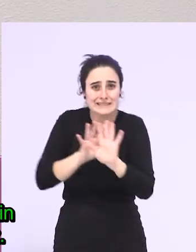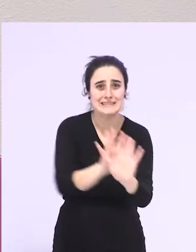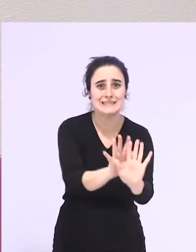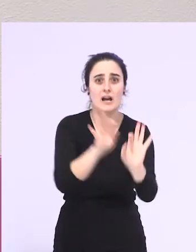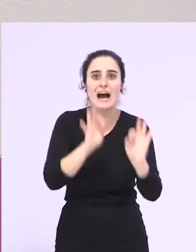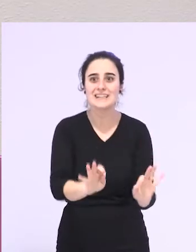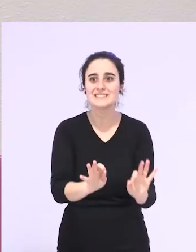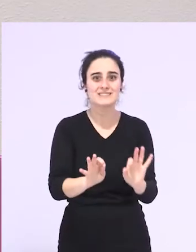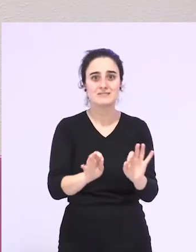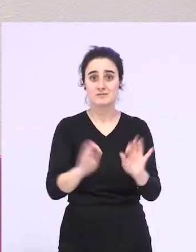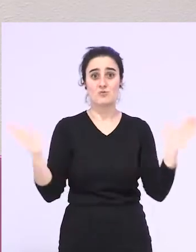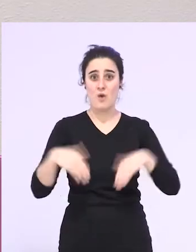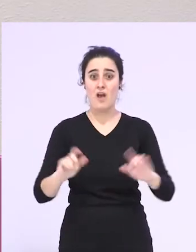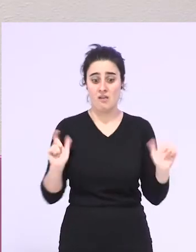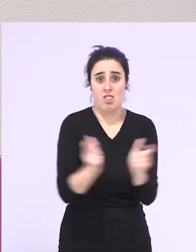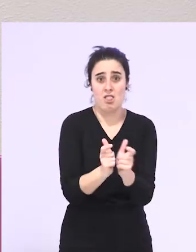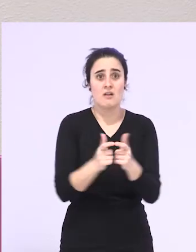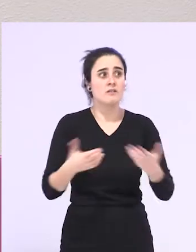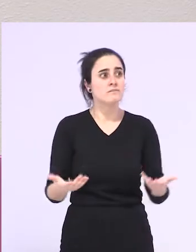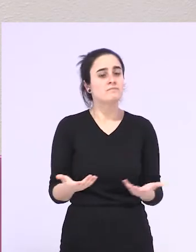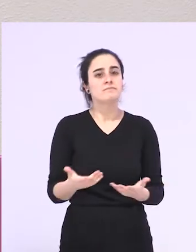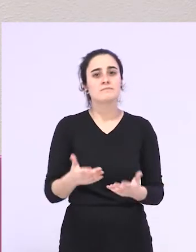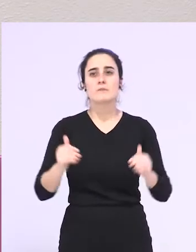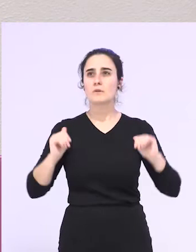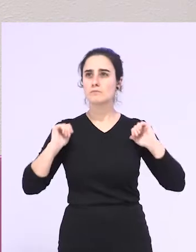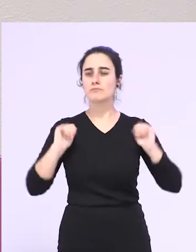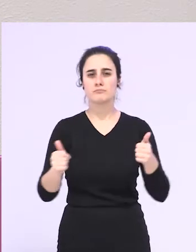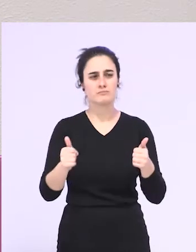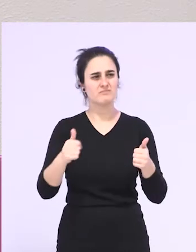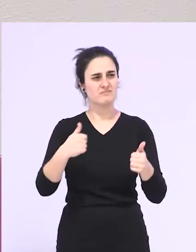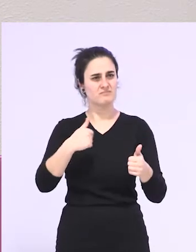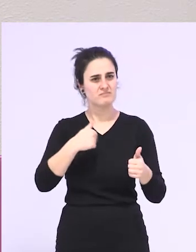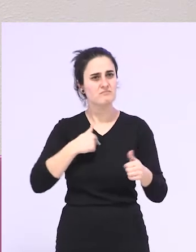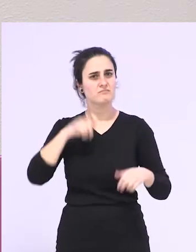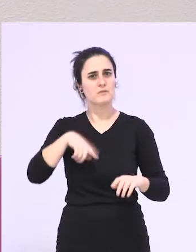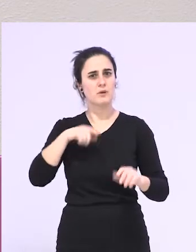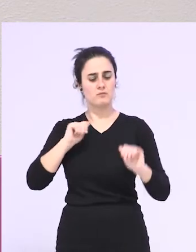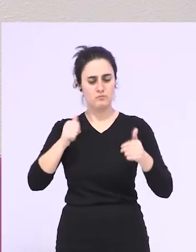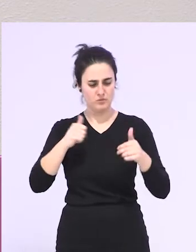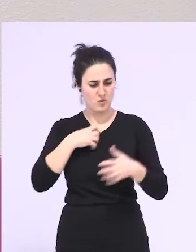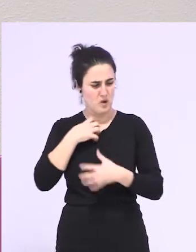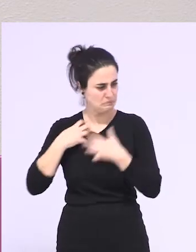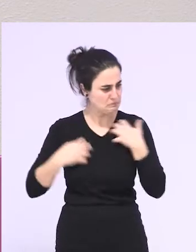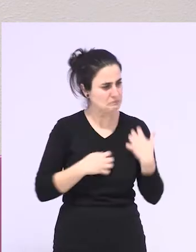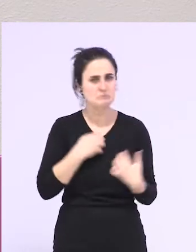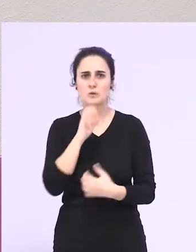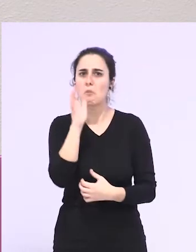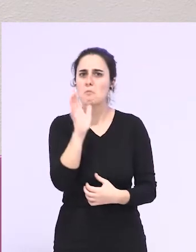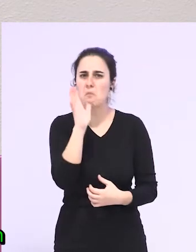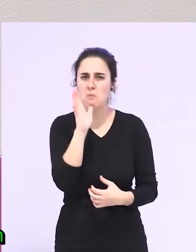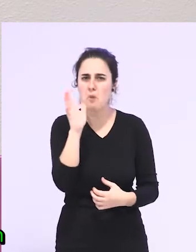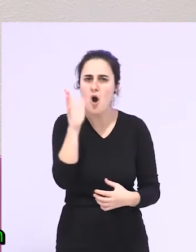erdia ere, ez? Orduan, hori bazen, hasieratik nolabait inkietatzen nindun galderetako bat edo,